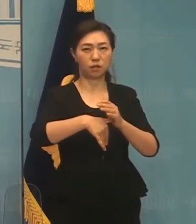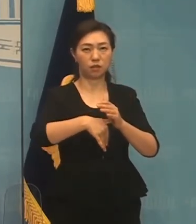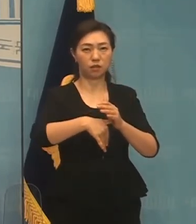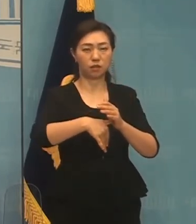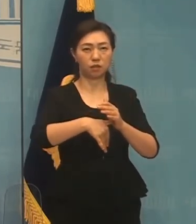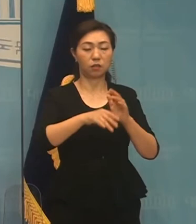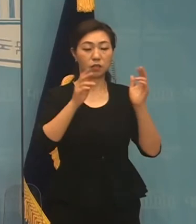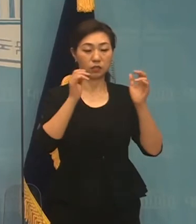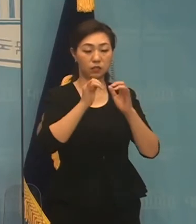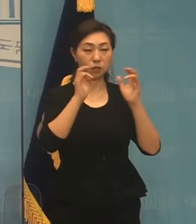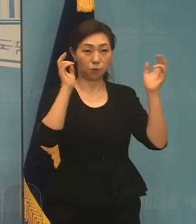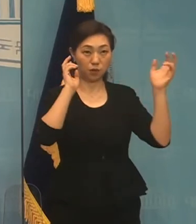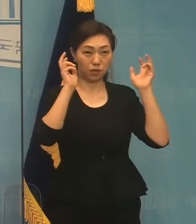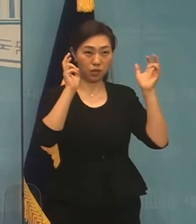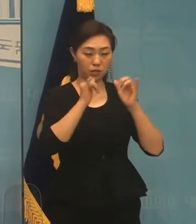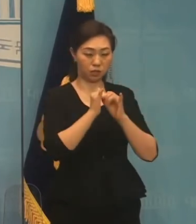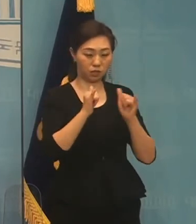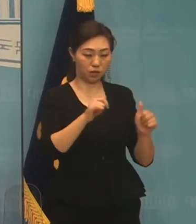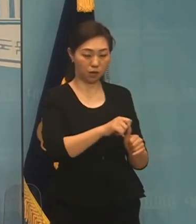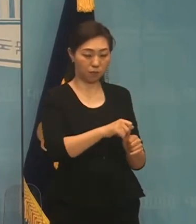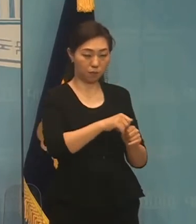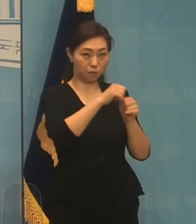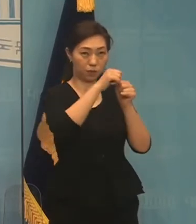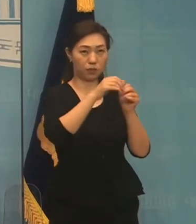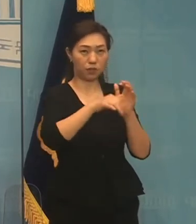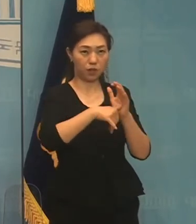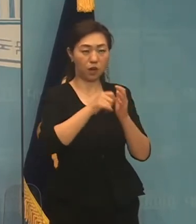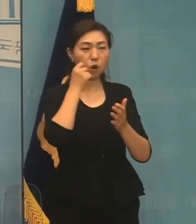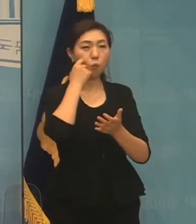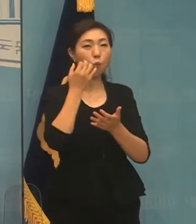임금을 지불할 때